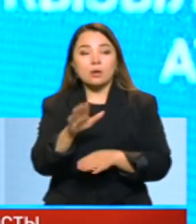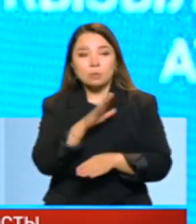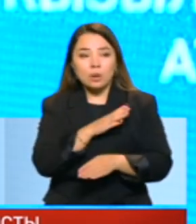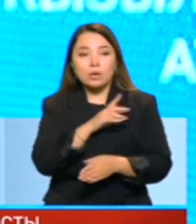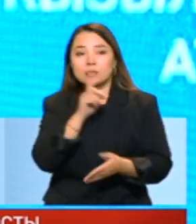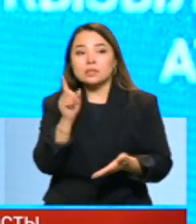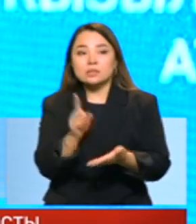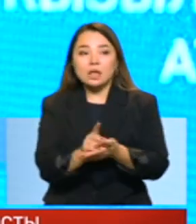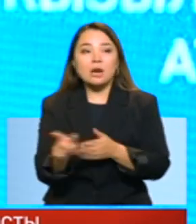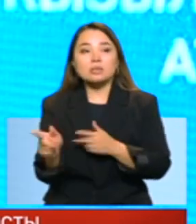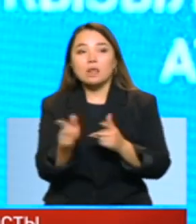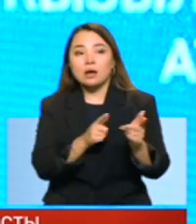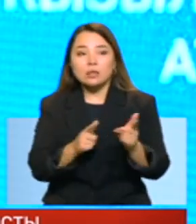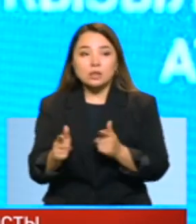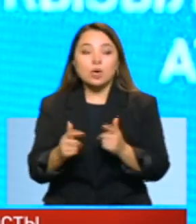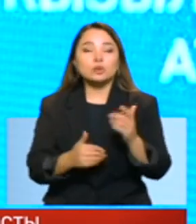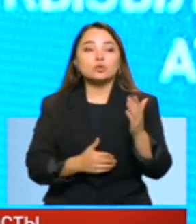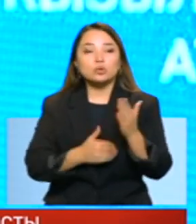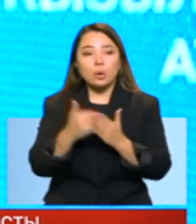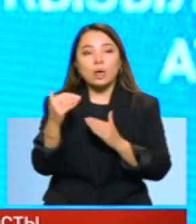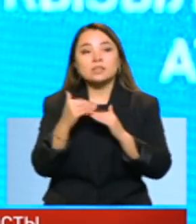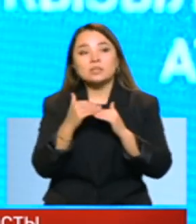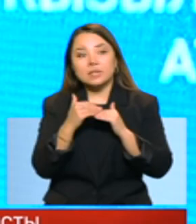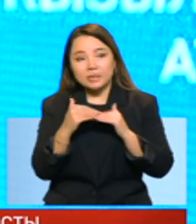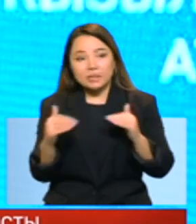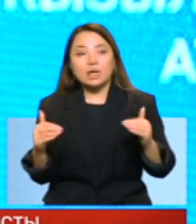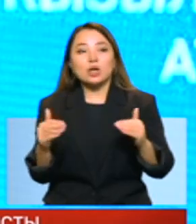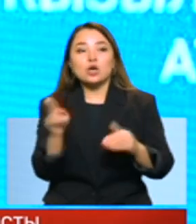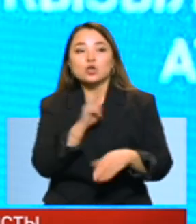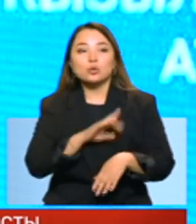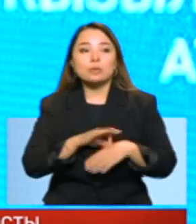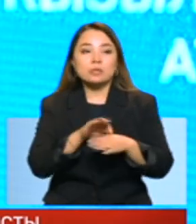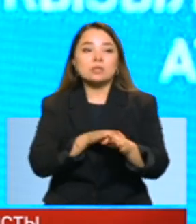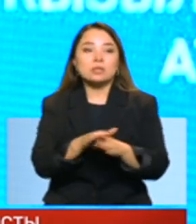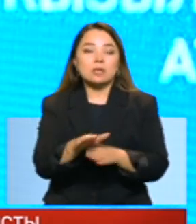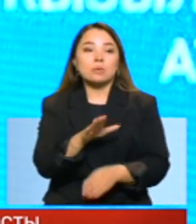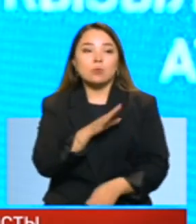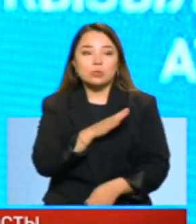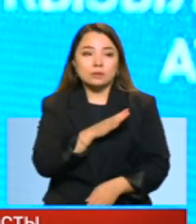Тиісті дайындық бар, жоғары деңгейде жұмыс жүргізіліп жатыр.